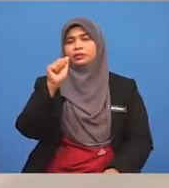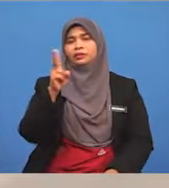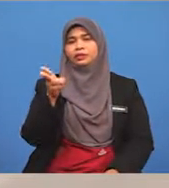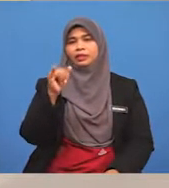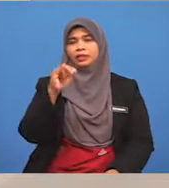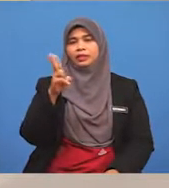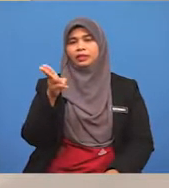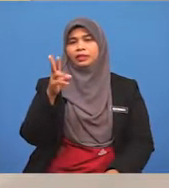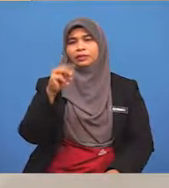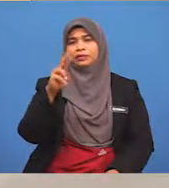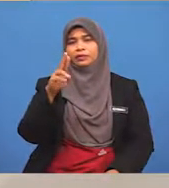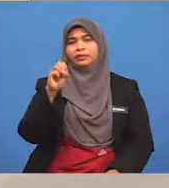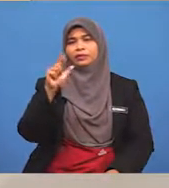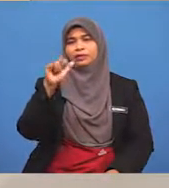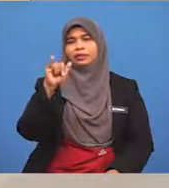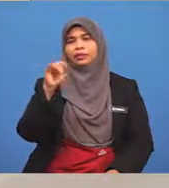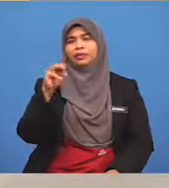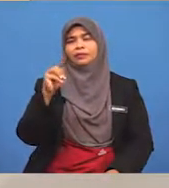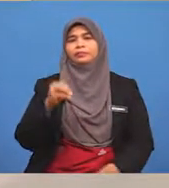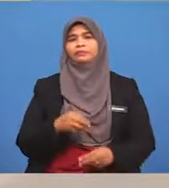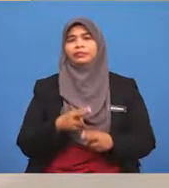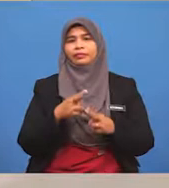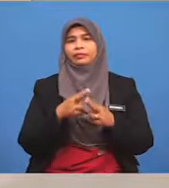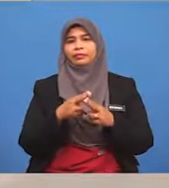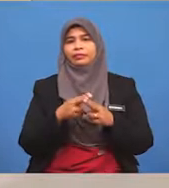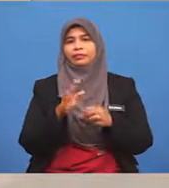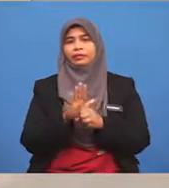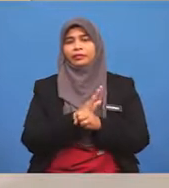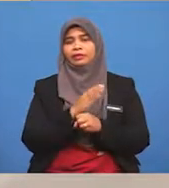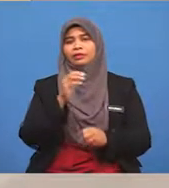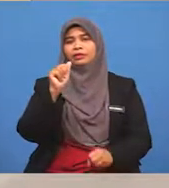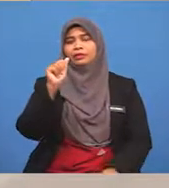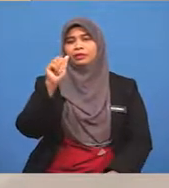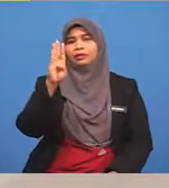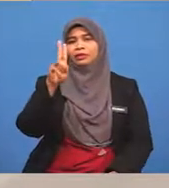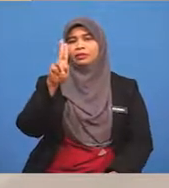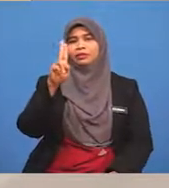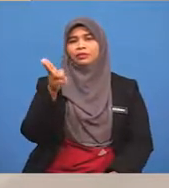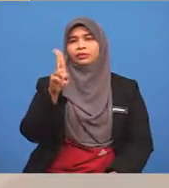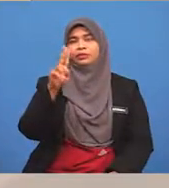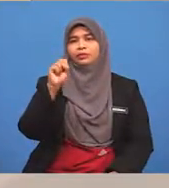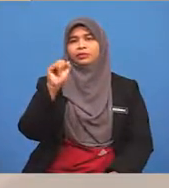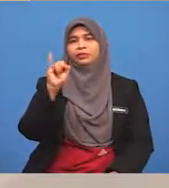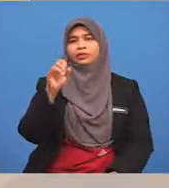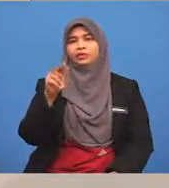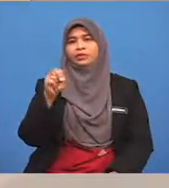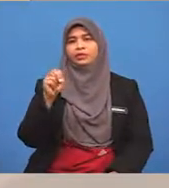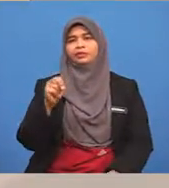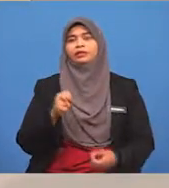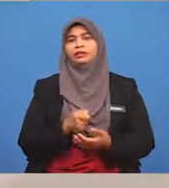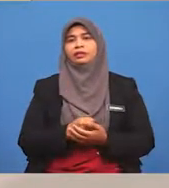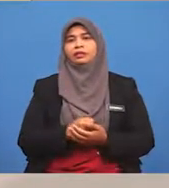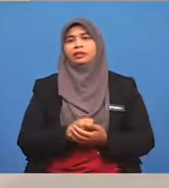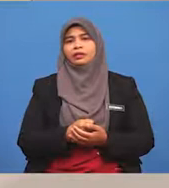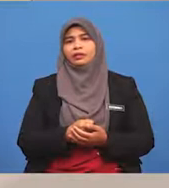Nama penuh beliau ialah Abu Husain Muslim bin Hajjaj Al-Qushairi